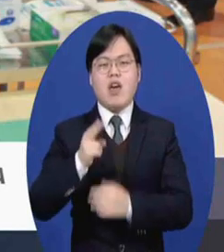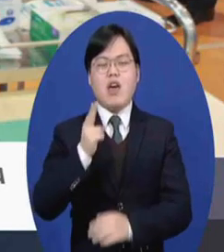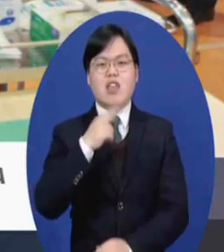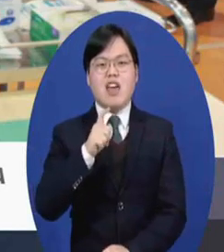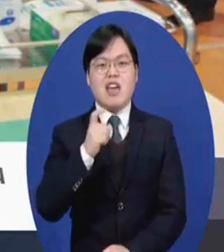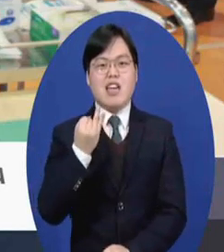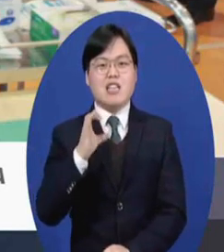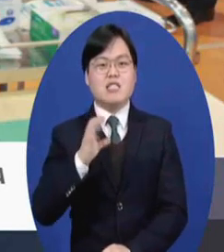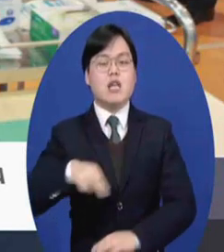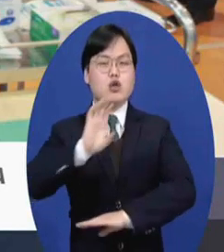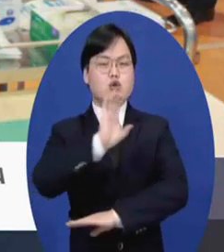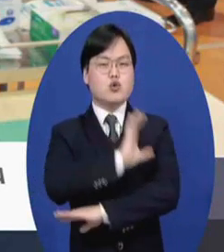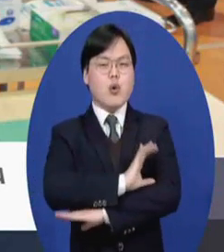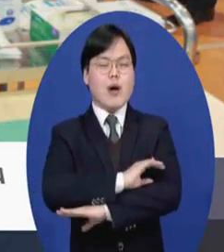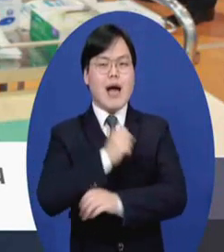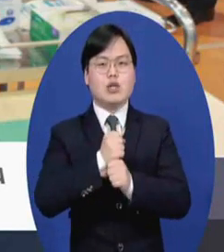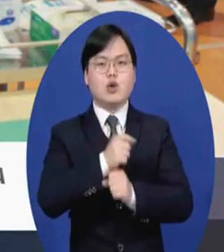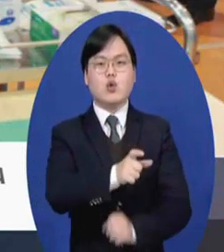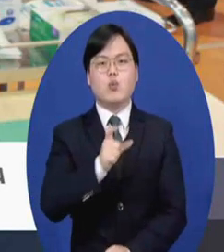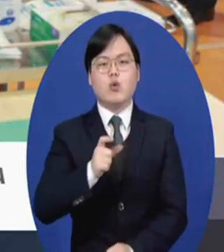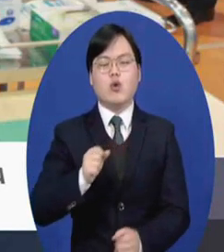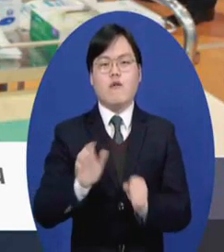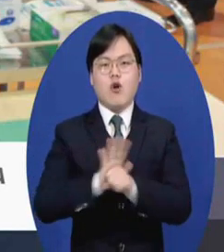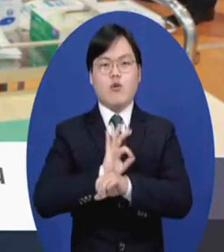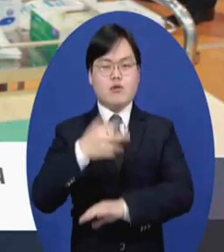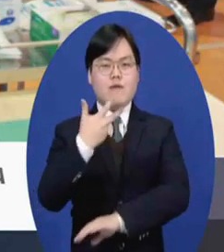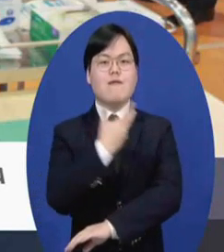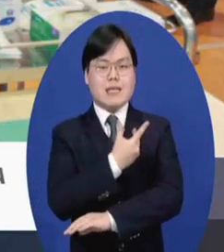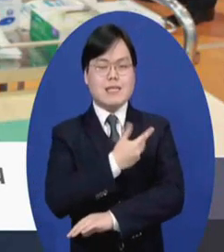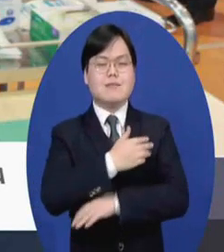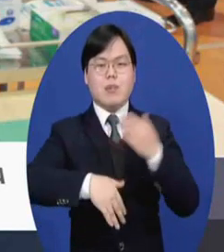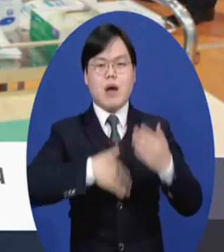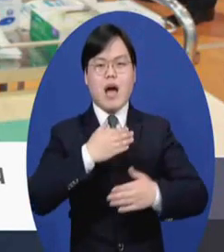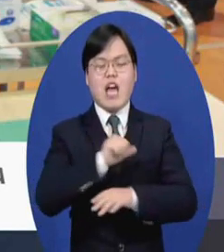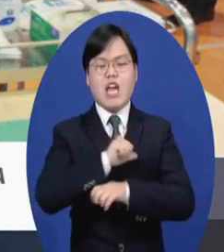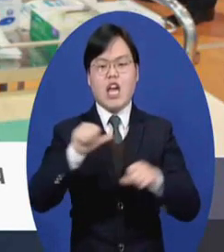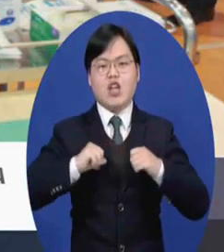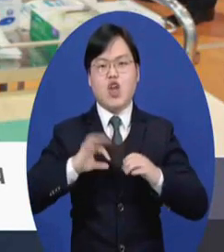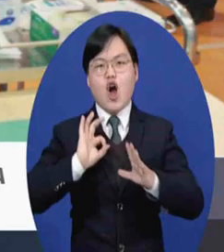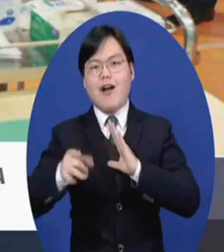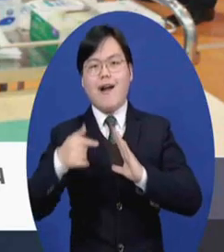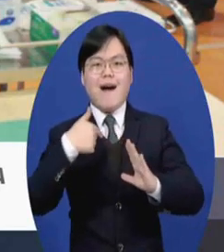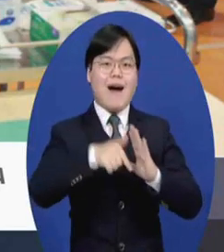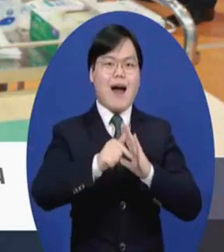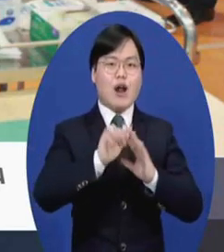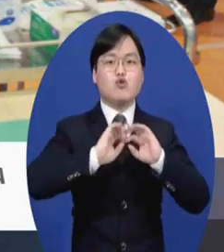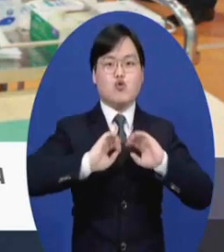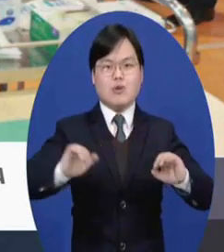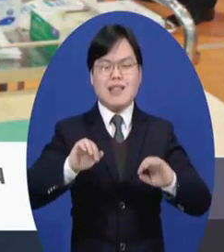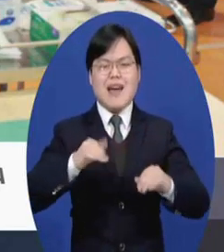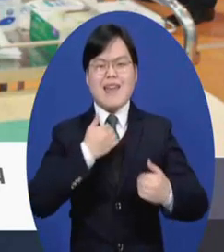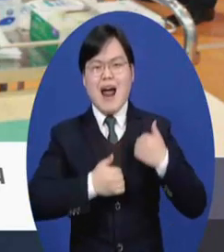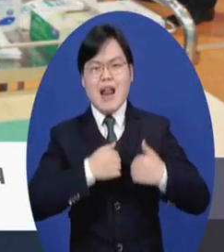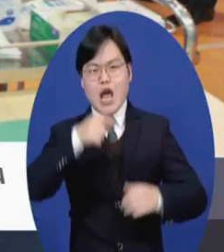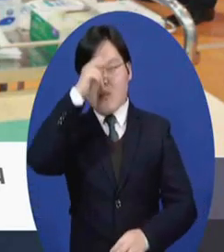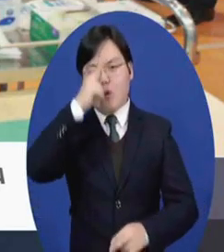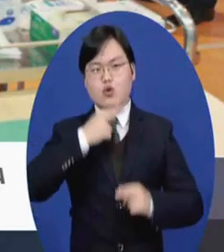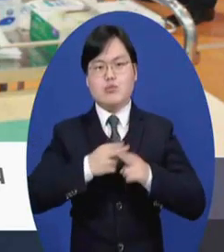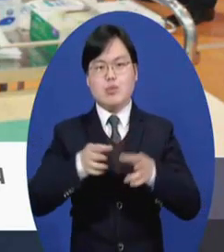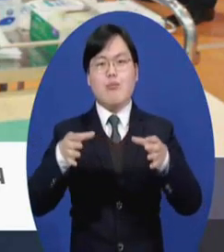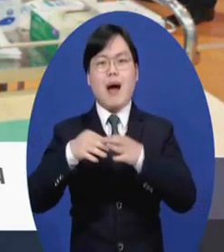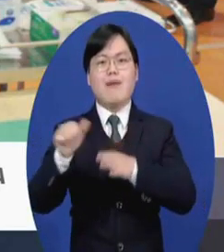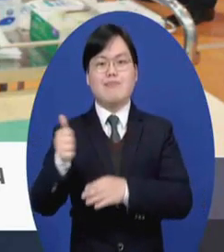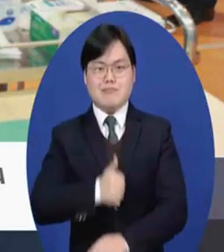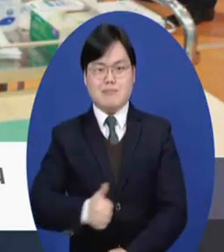их сургууль зэрэг байгууллагын ажилтан албан хаагчид вакцинд хамрагдаж байна. Иргэдийн орох гарах урсгал тусдаа яаралтайд ажиллах эмнэлгийн тусламжийн баг